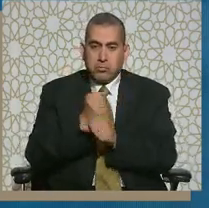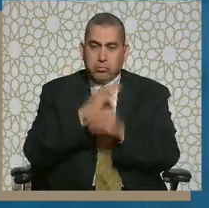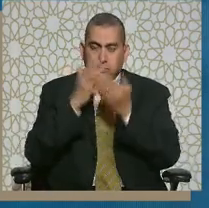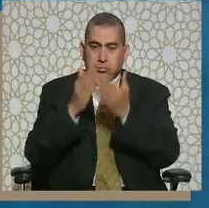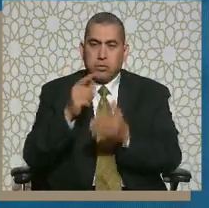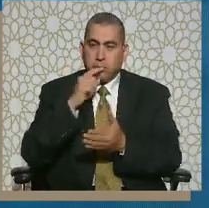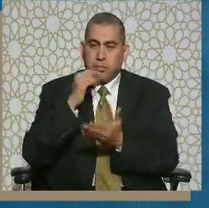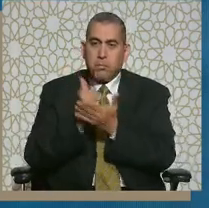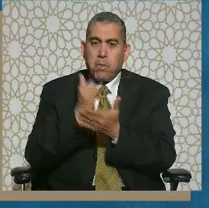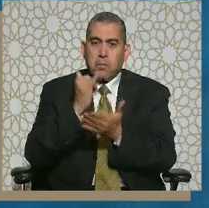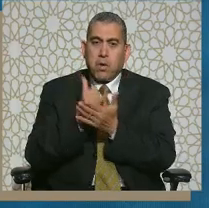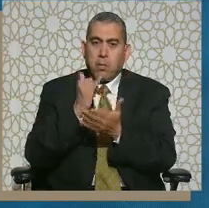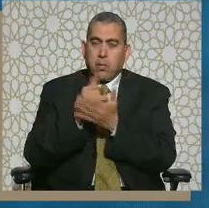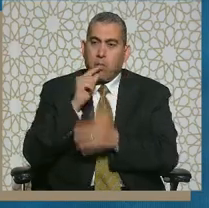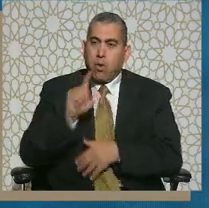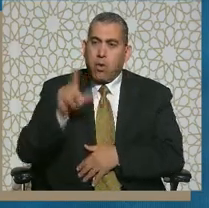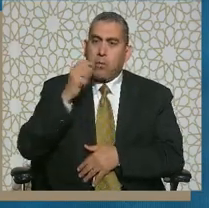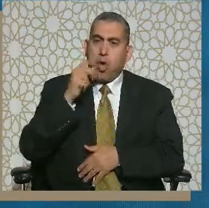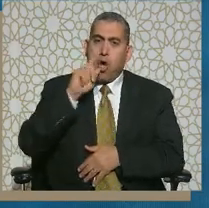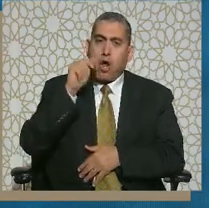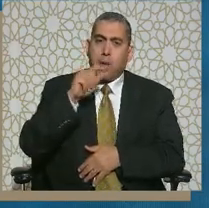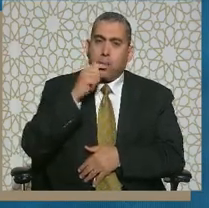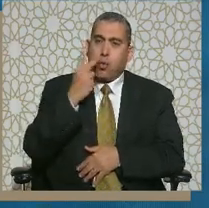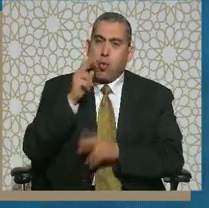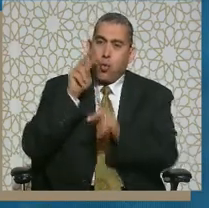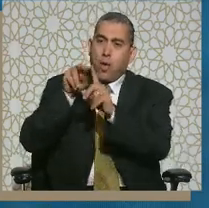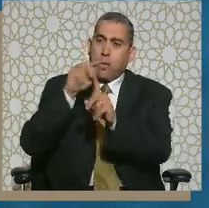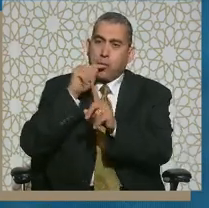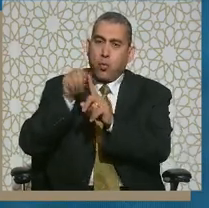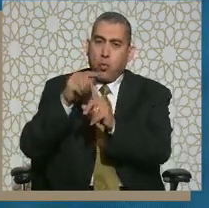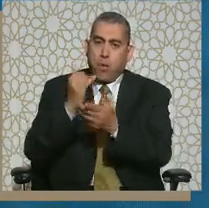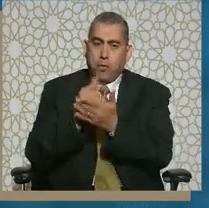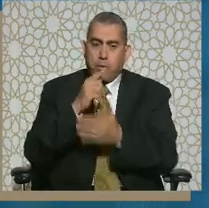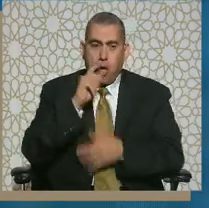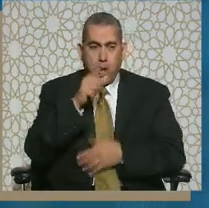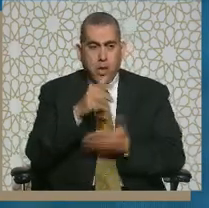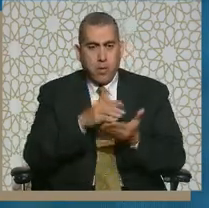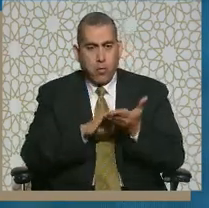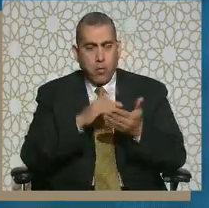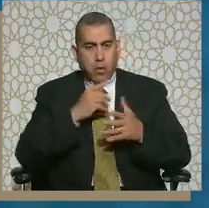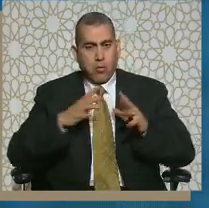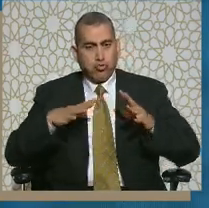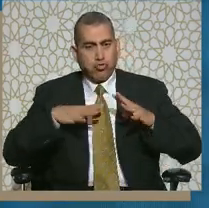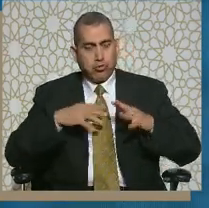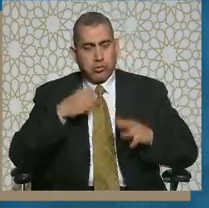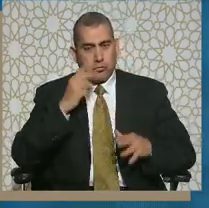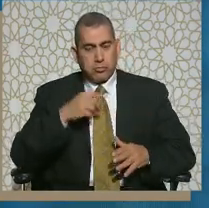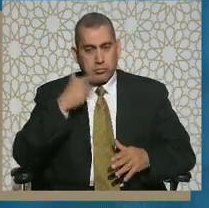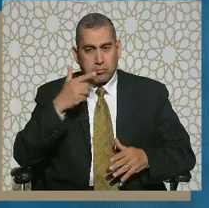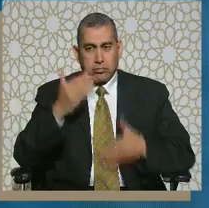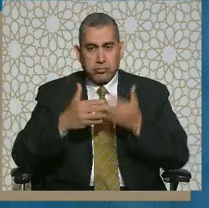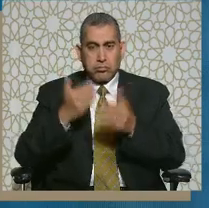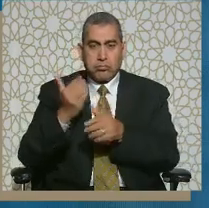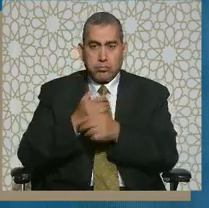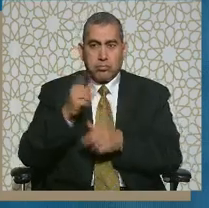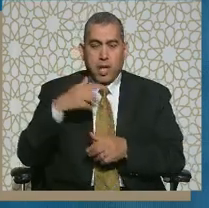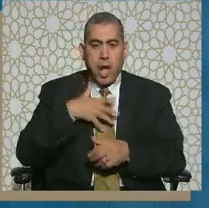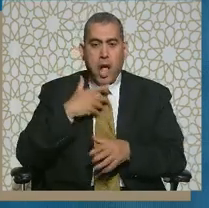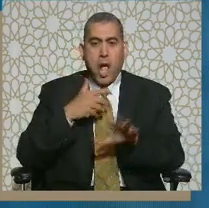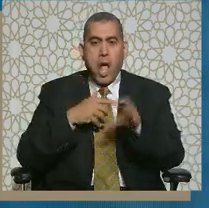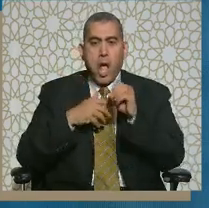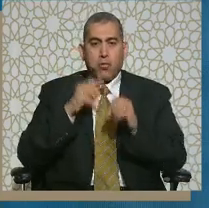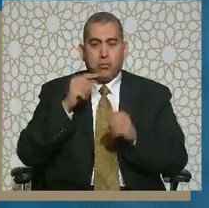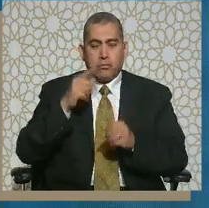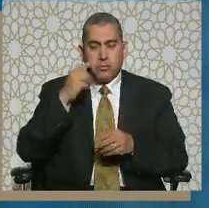بتحمل مسؤوليه البيت كانها الراجل والست الثنين مع بعض هي بتقول ان هي كانت محتاجه حد ما